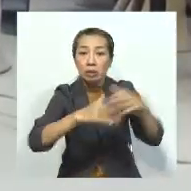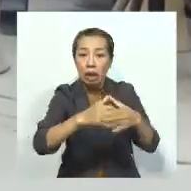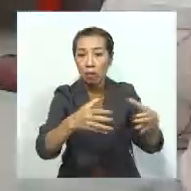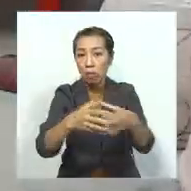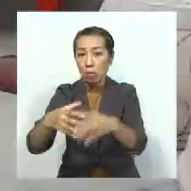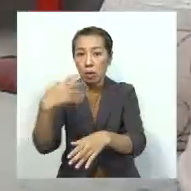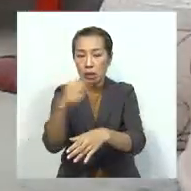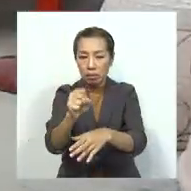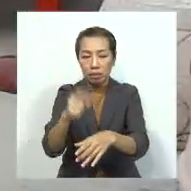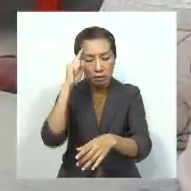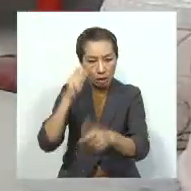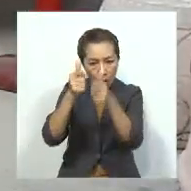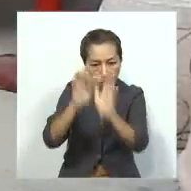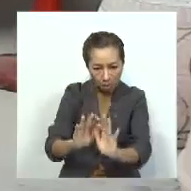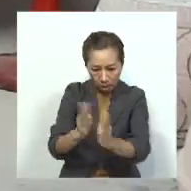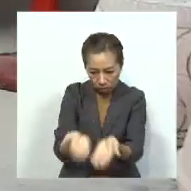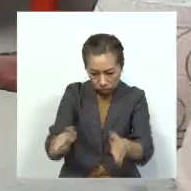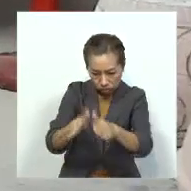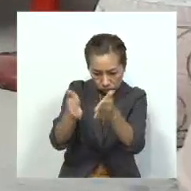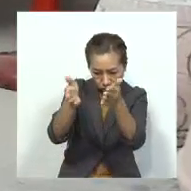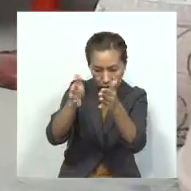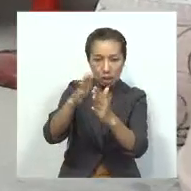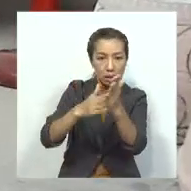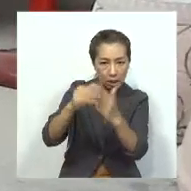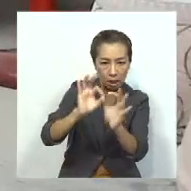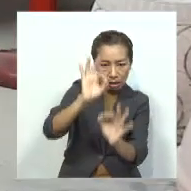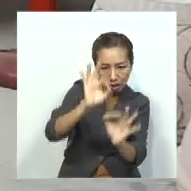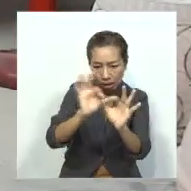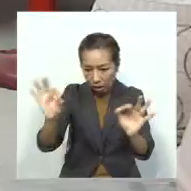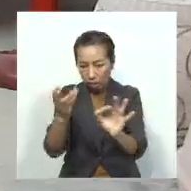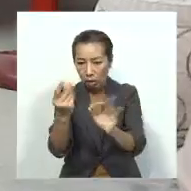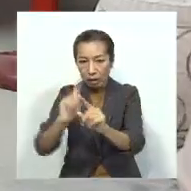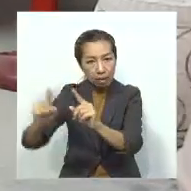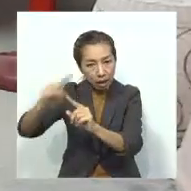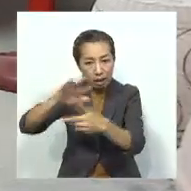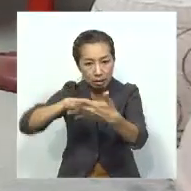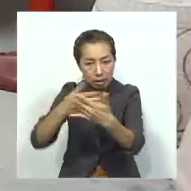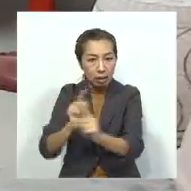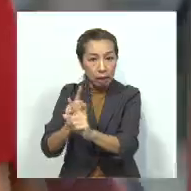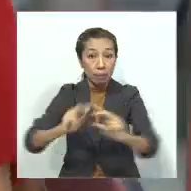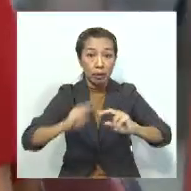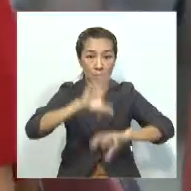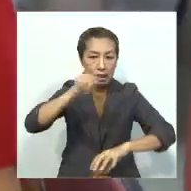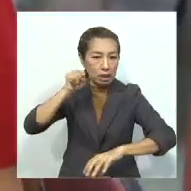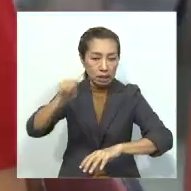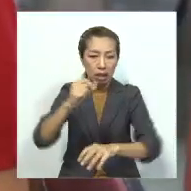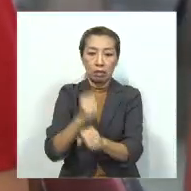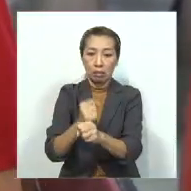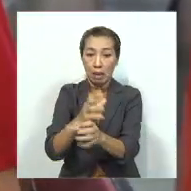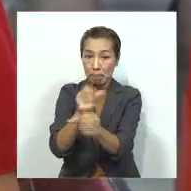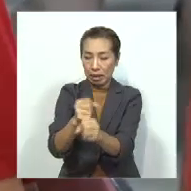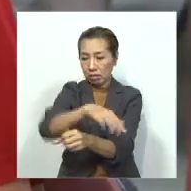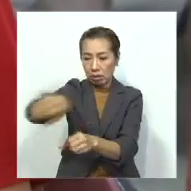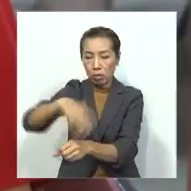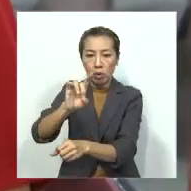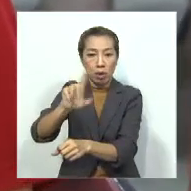คุมแบบขนาดลวดลายตลอดจนสีสันของคนโทซึ่งทางกระทรวงมหาดไทยสั่งผลิตจำนวน125ใบ